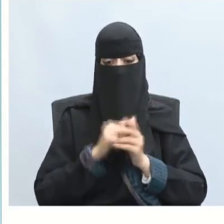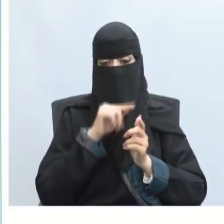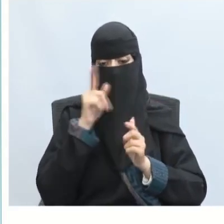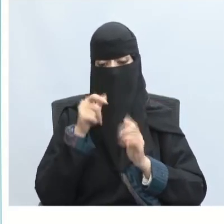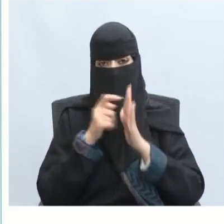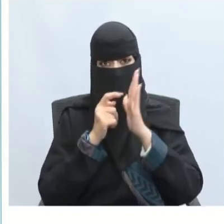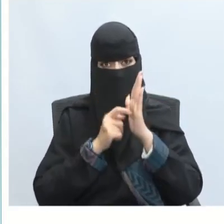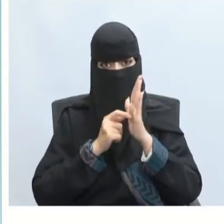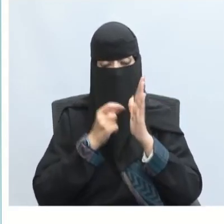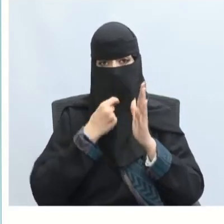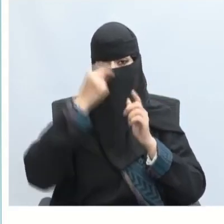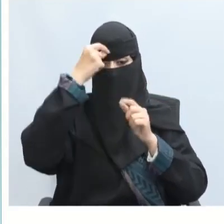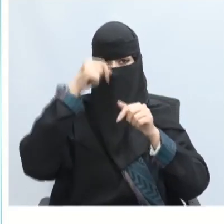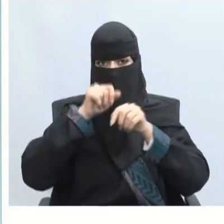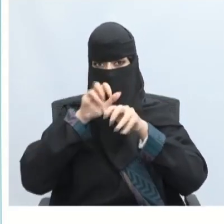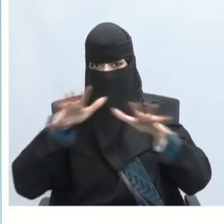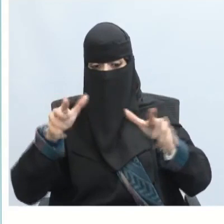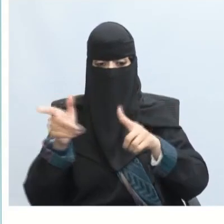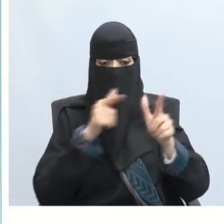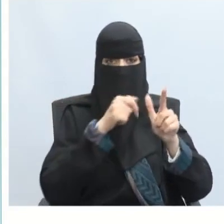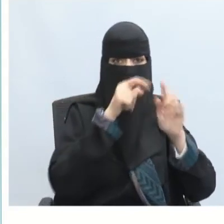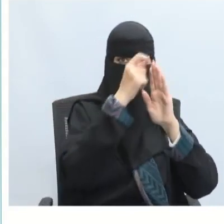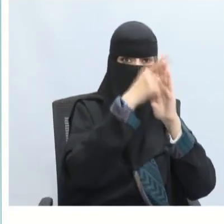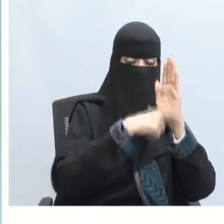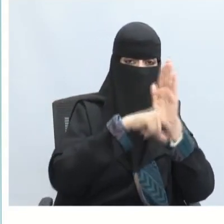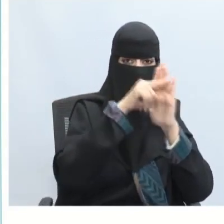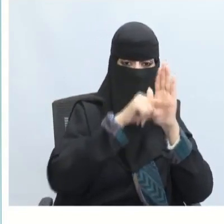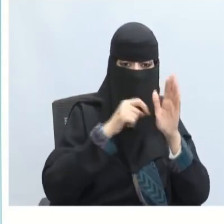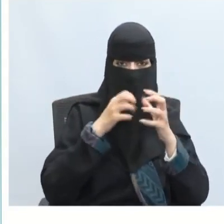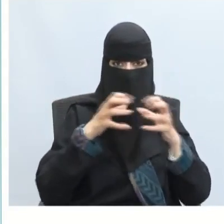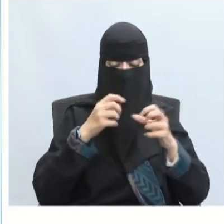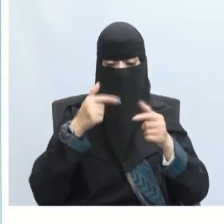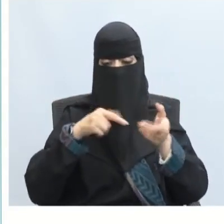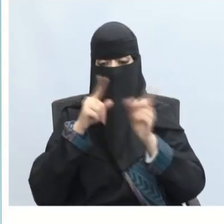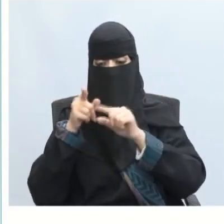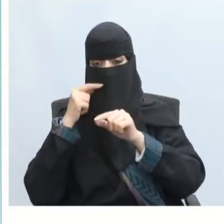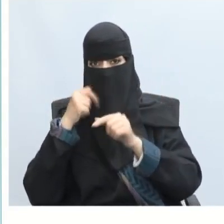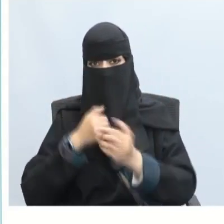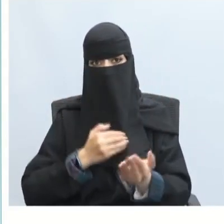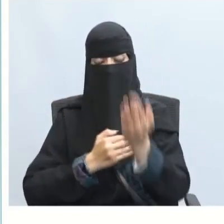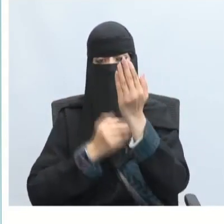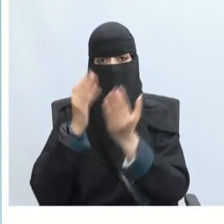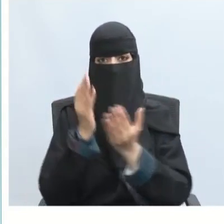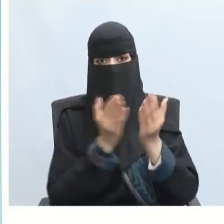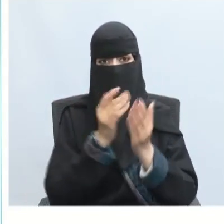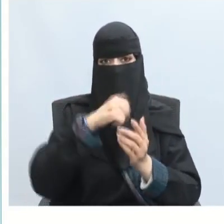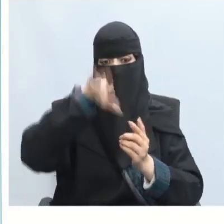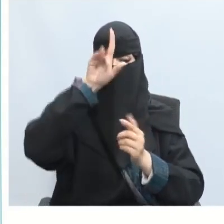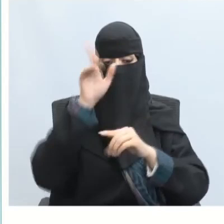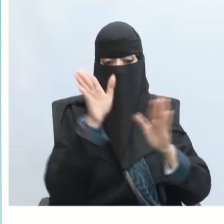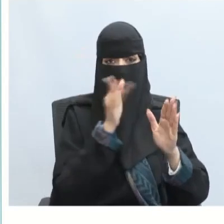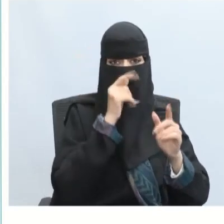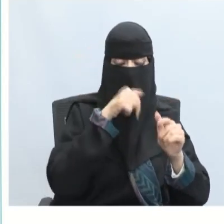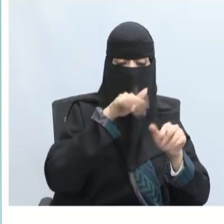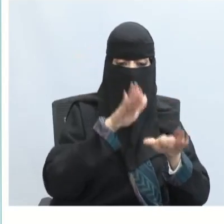مفصل اداه اصدار النظام مرسوم ملكي اما اداه اصدار اللائحه قرار مجلس الوزراء مجلس